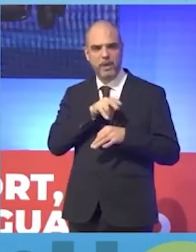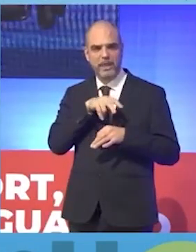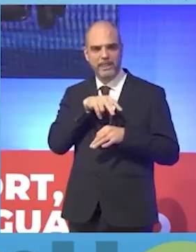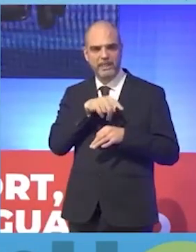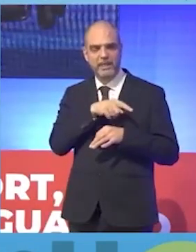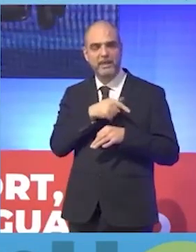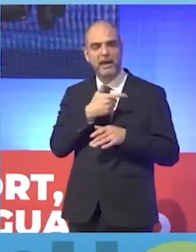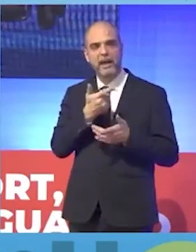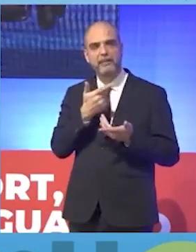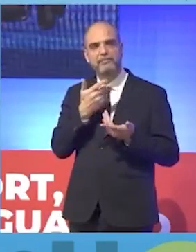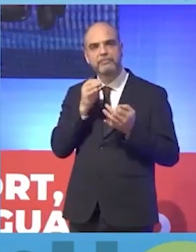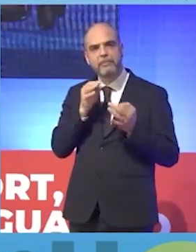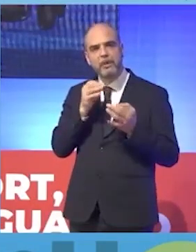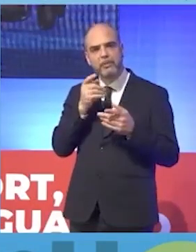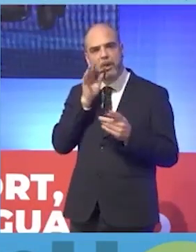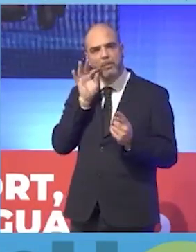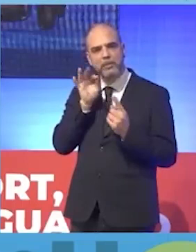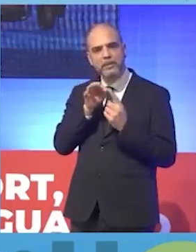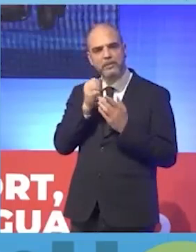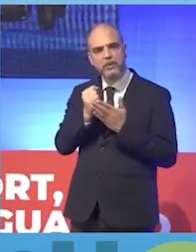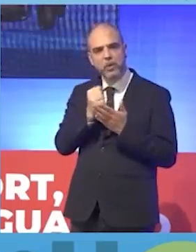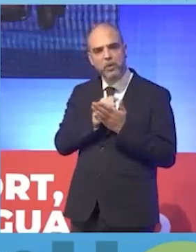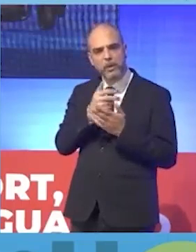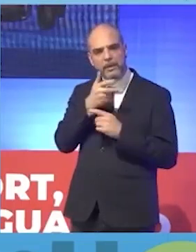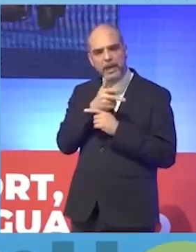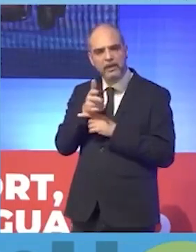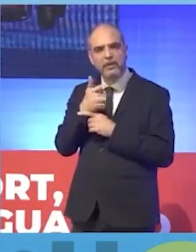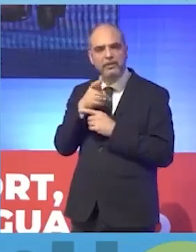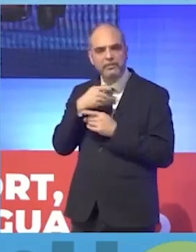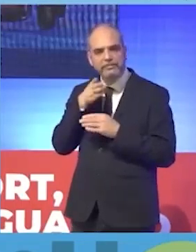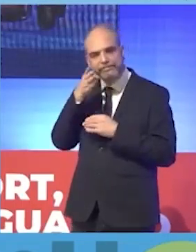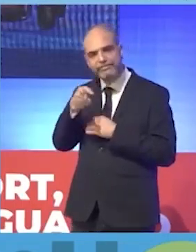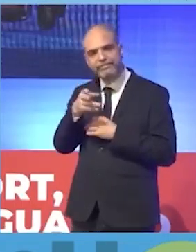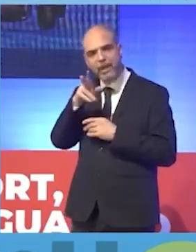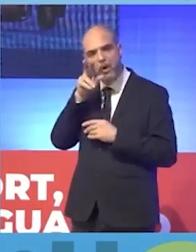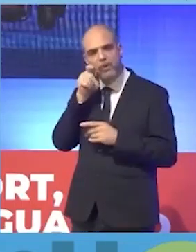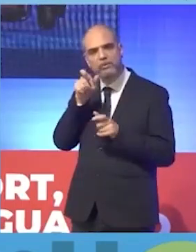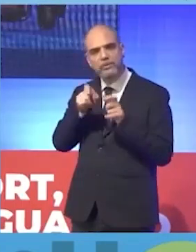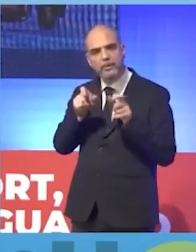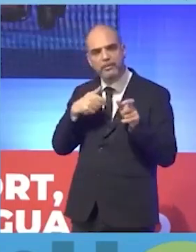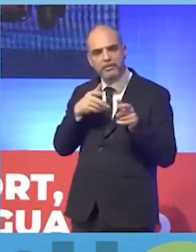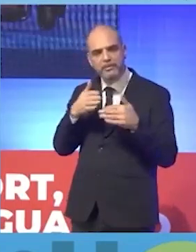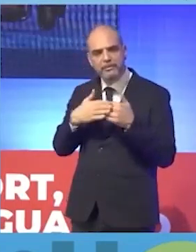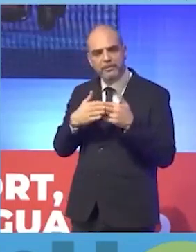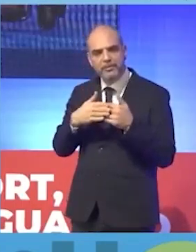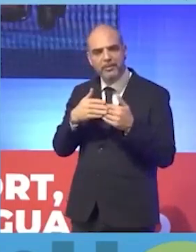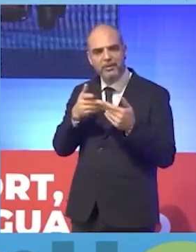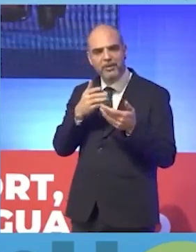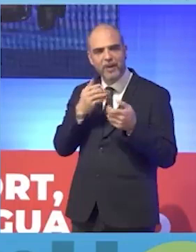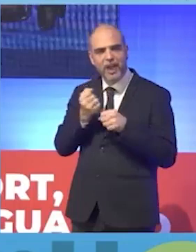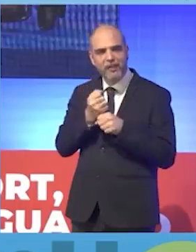era proprio quello di andare a conoscere di persona quello che è il lavoro del St. Martin, che è appunto